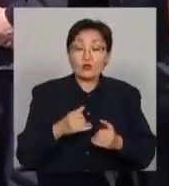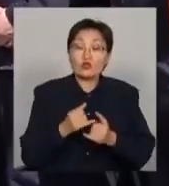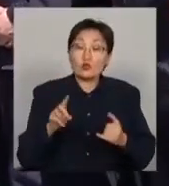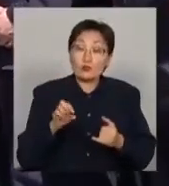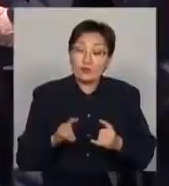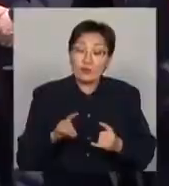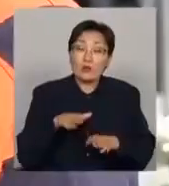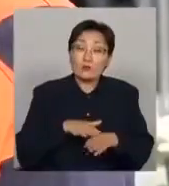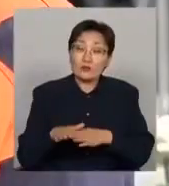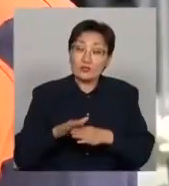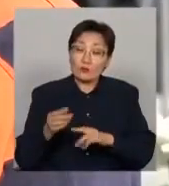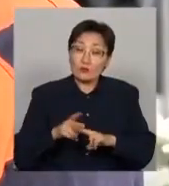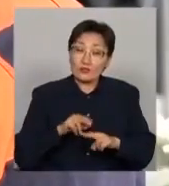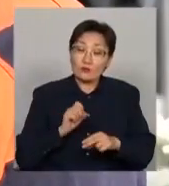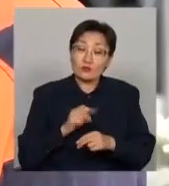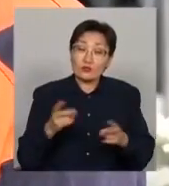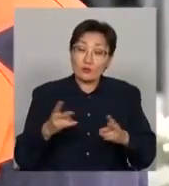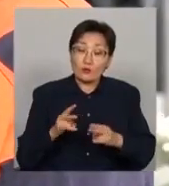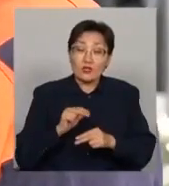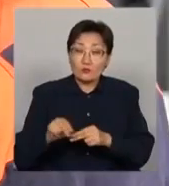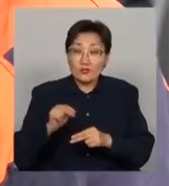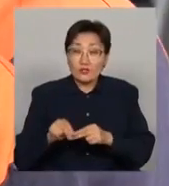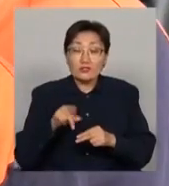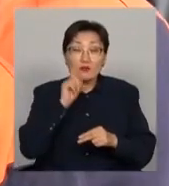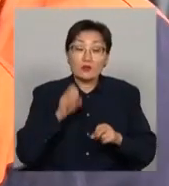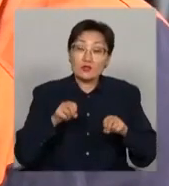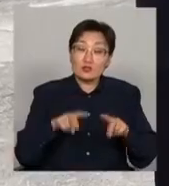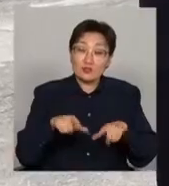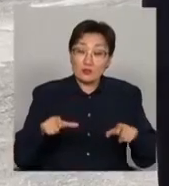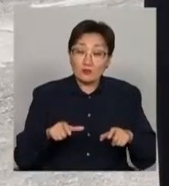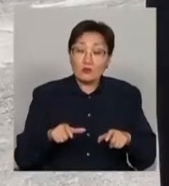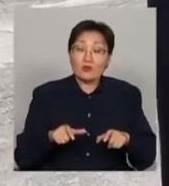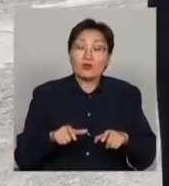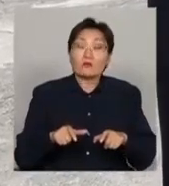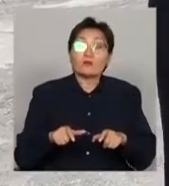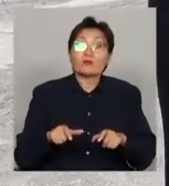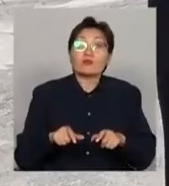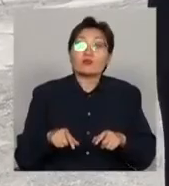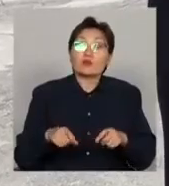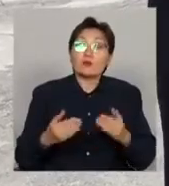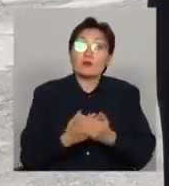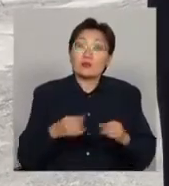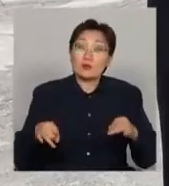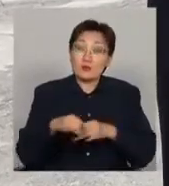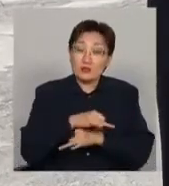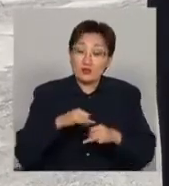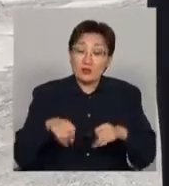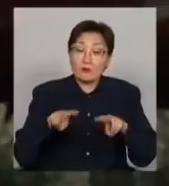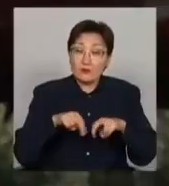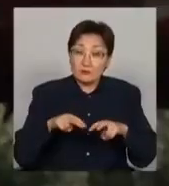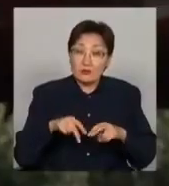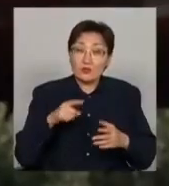чтобы выполнить эту задачу, необходимо обучить молодых специалистов и пересмотреть налог для бизнеса, считают участники